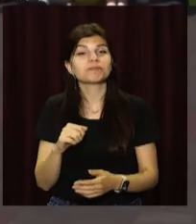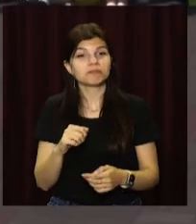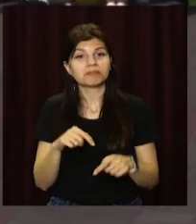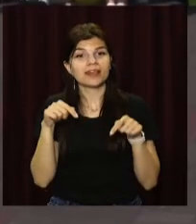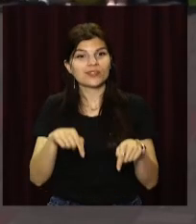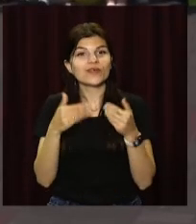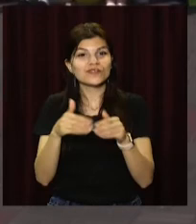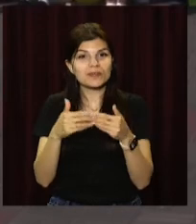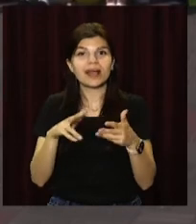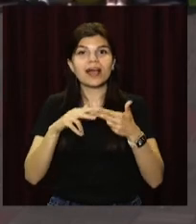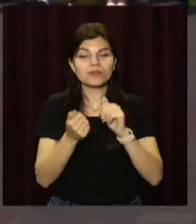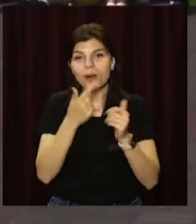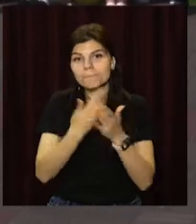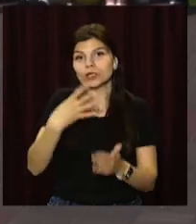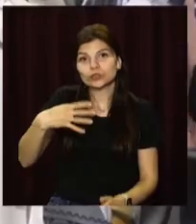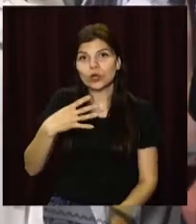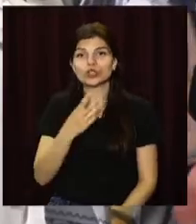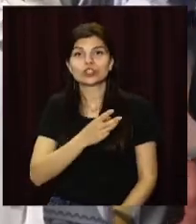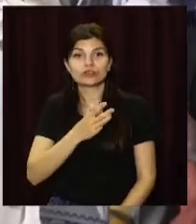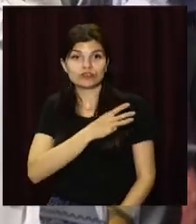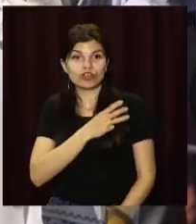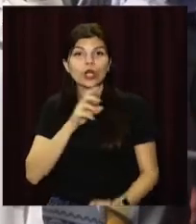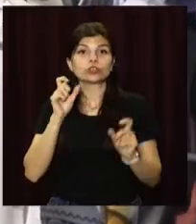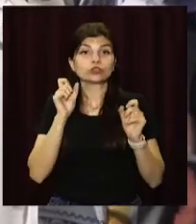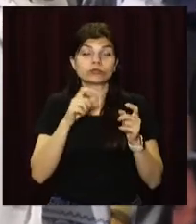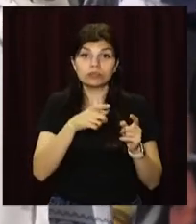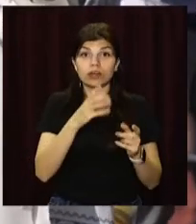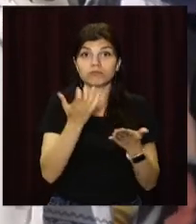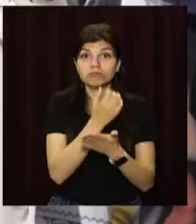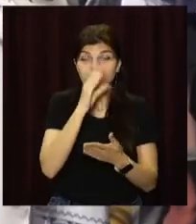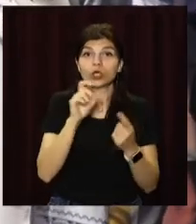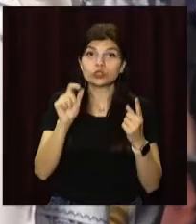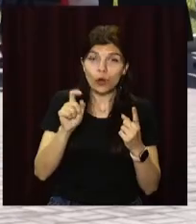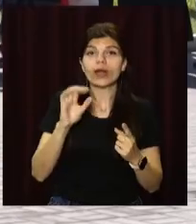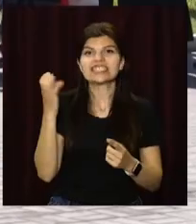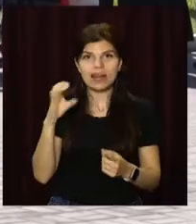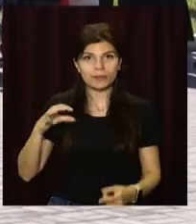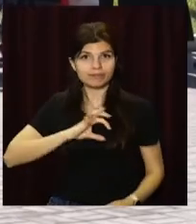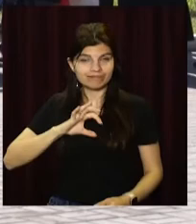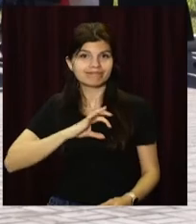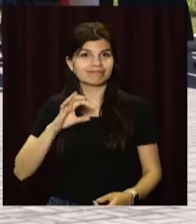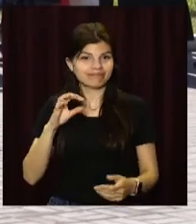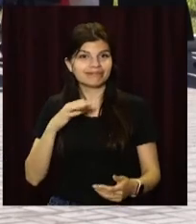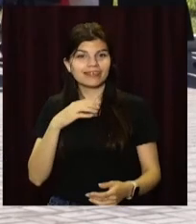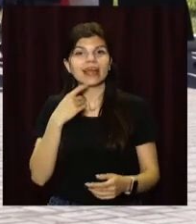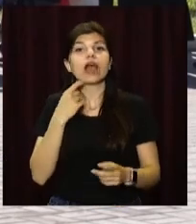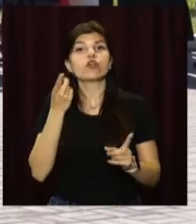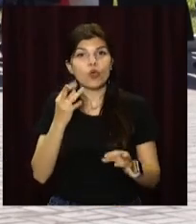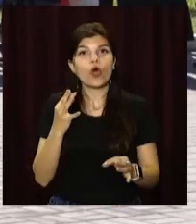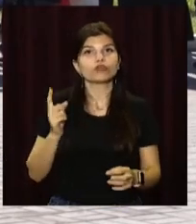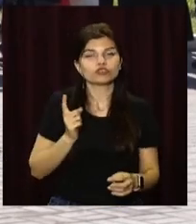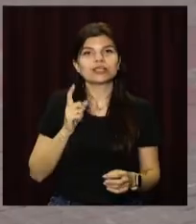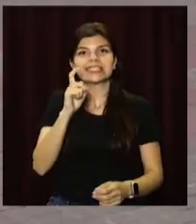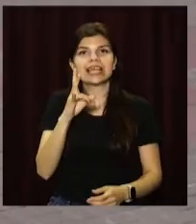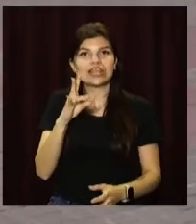серед випускників Кам'янського понад 40 претендентів на золоті та срібні медалі. Однак крапки над «і» розставить зовнішнє незалежне оцінювання. До